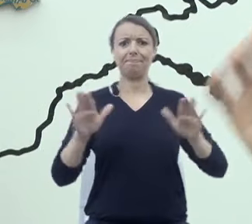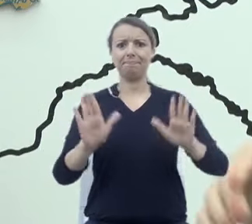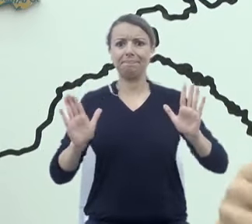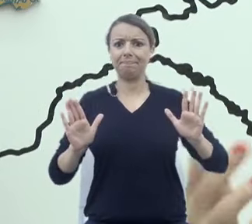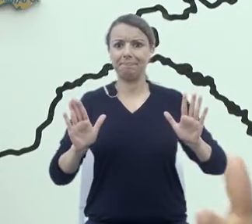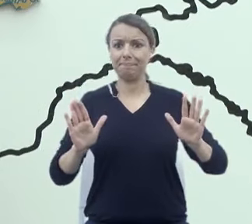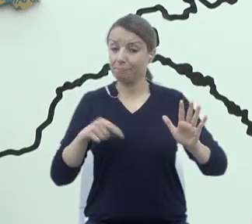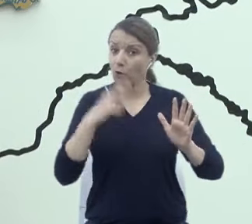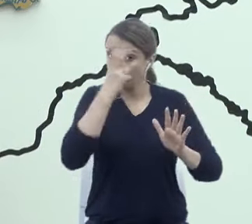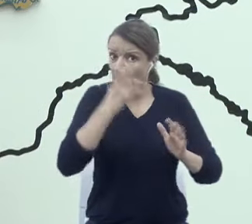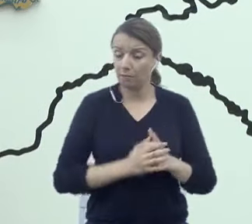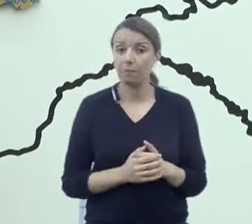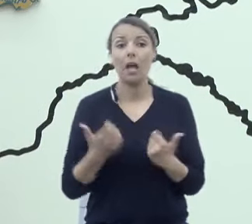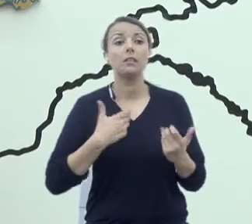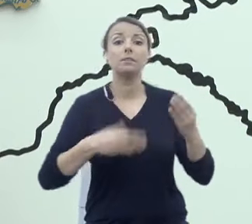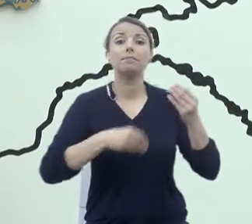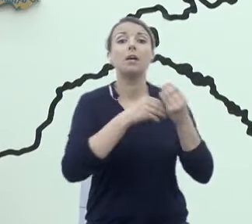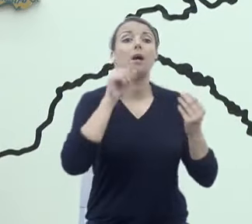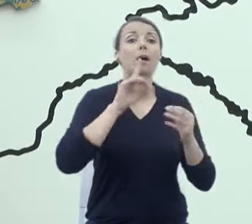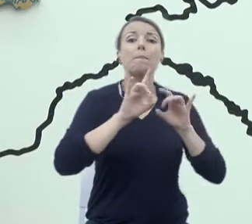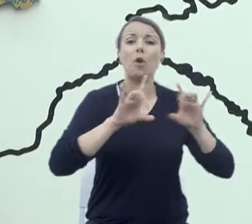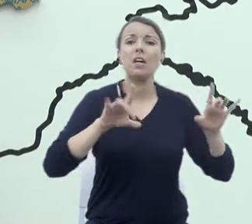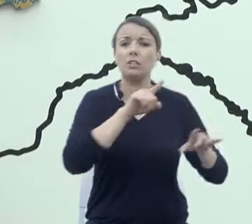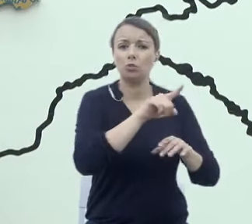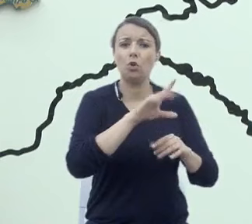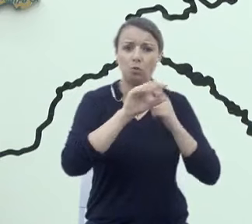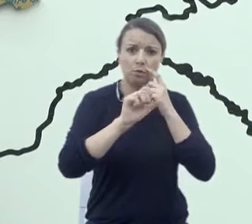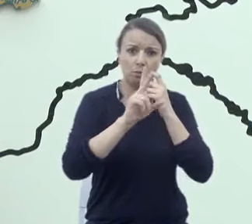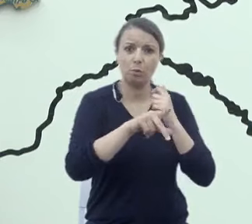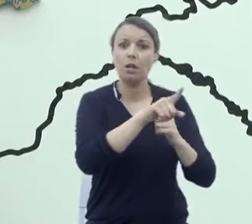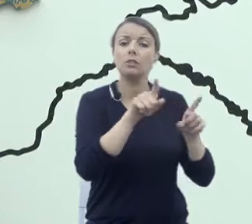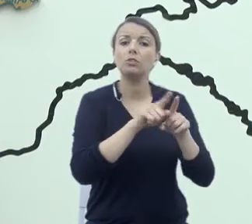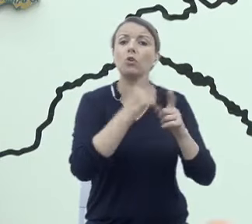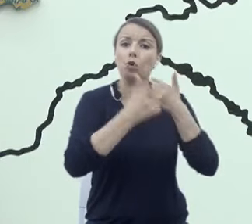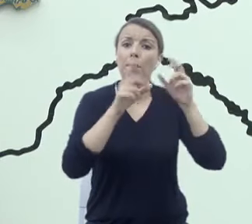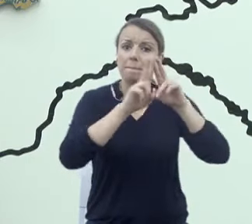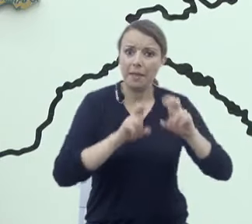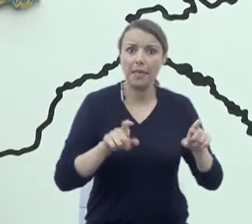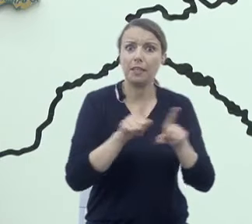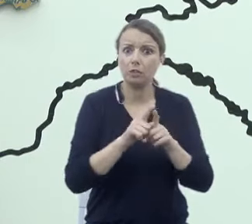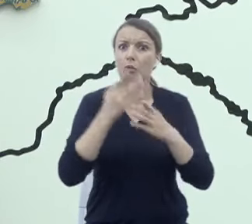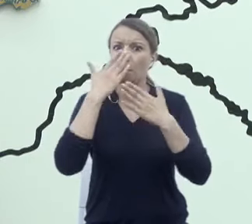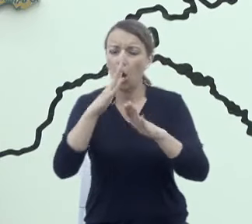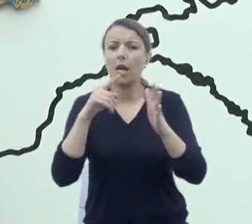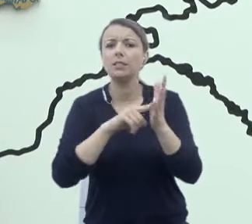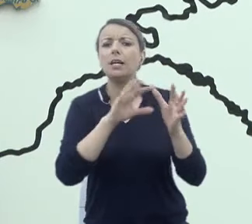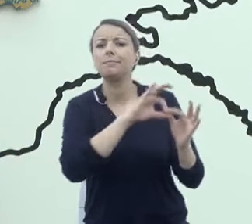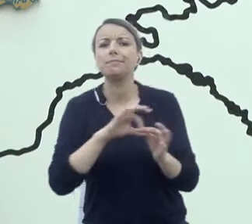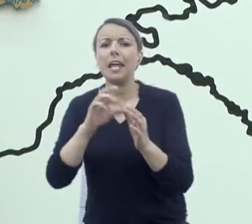do badań profesora Antoniego Słuka, który jak gdyby robił badania i pokazuje tak na inny w Kieleckim,